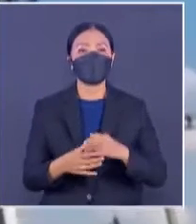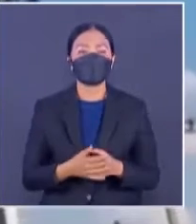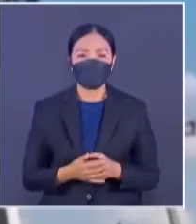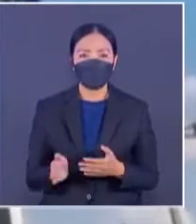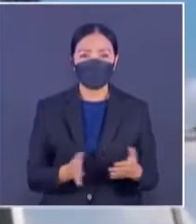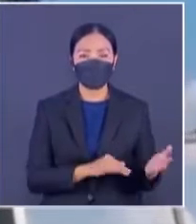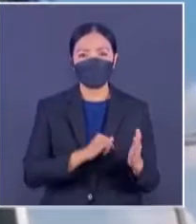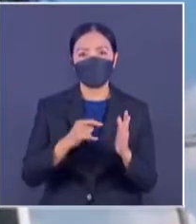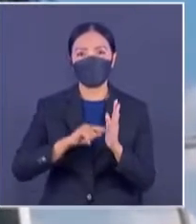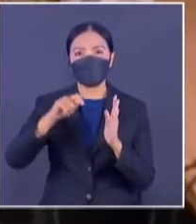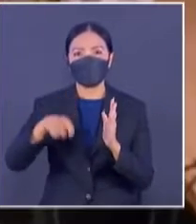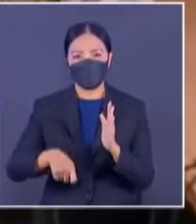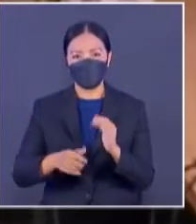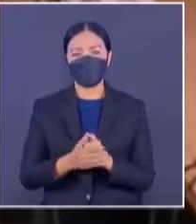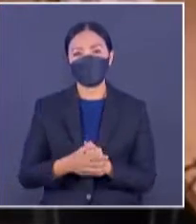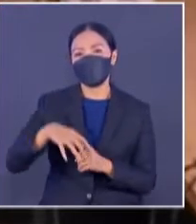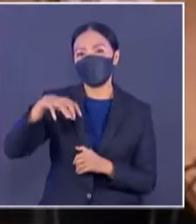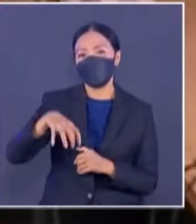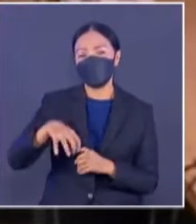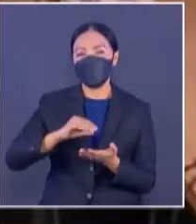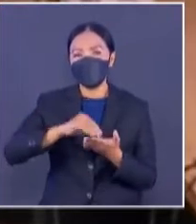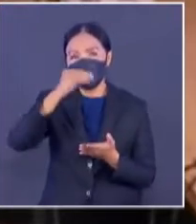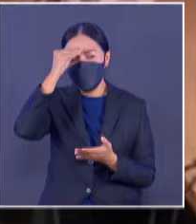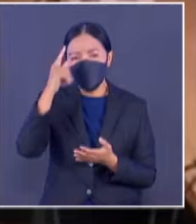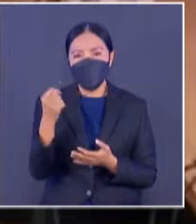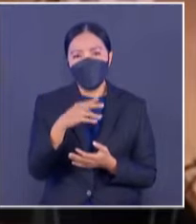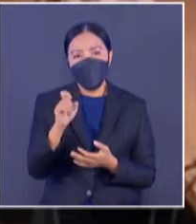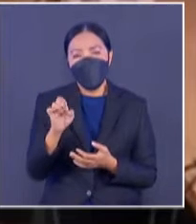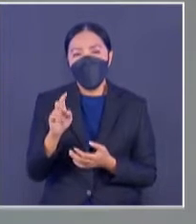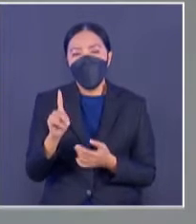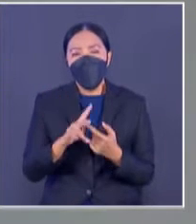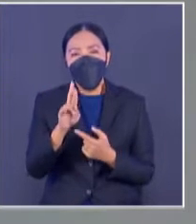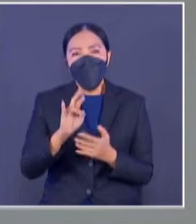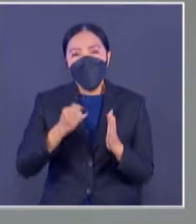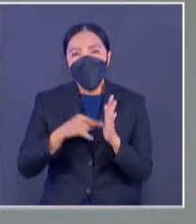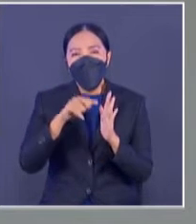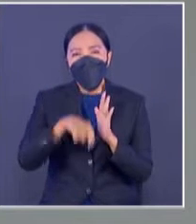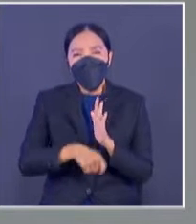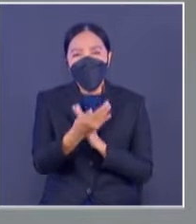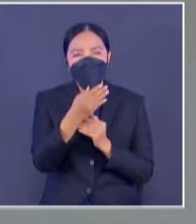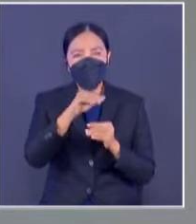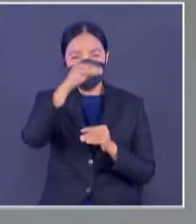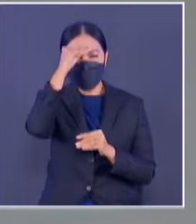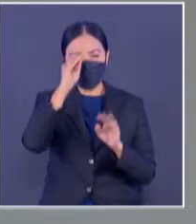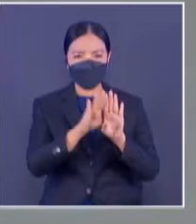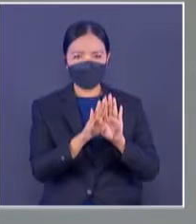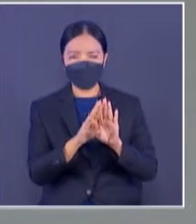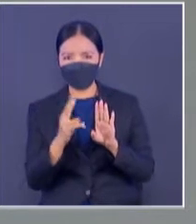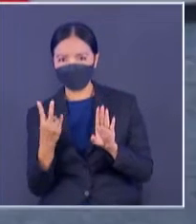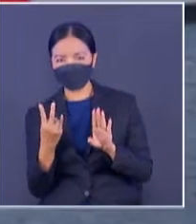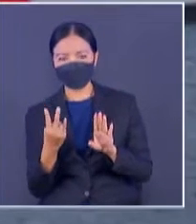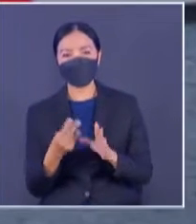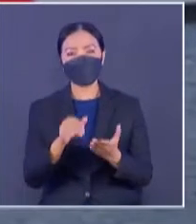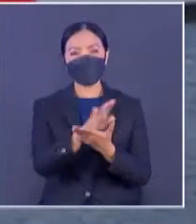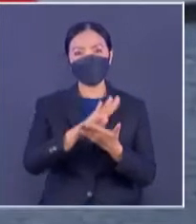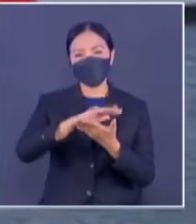ที่นครราชสีมาครับสำนักงานศึกษาธิการจังหวัดนครราชสีมาเปิดเผยว่าการเปิดภาคเรียนที่2นะครับ